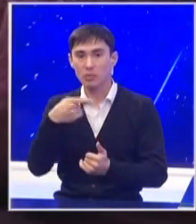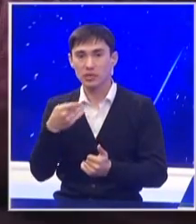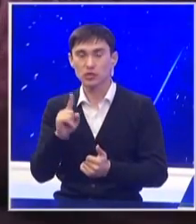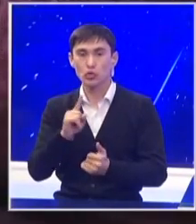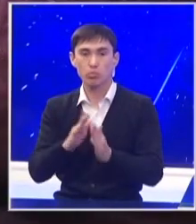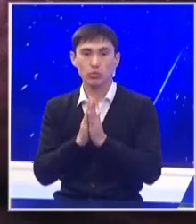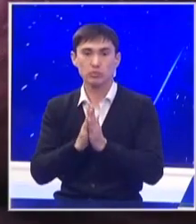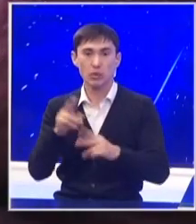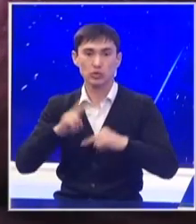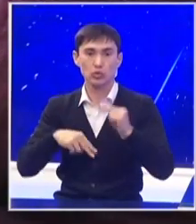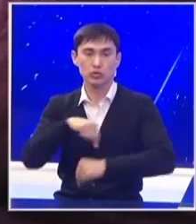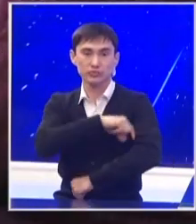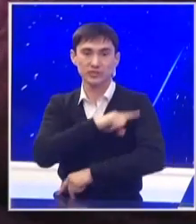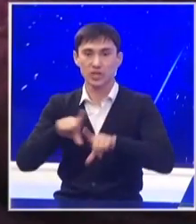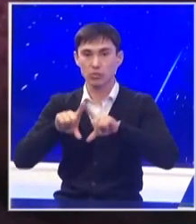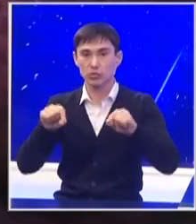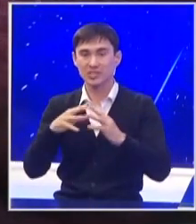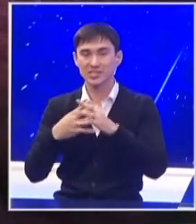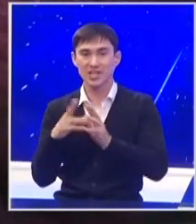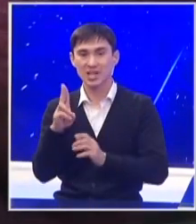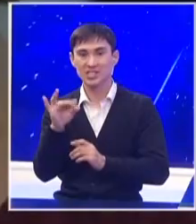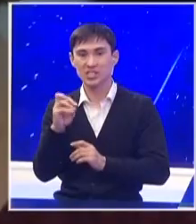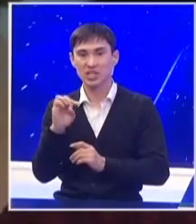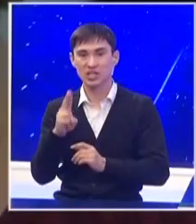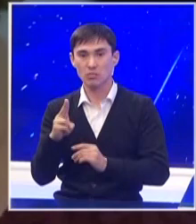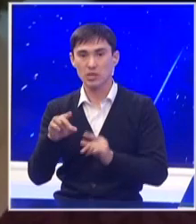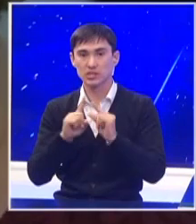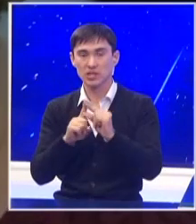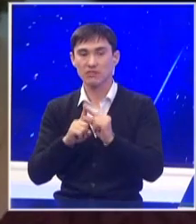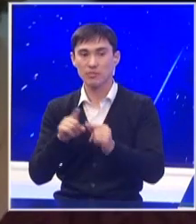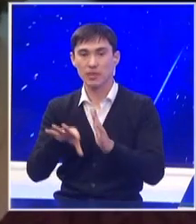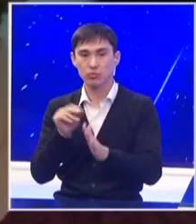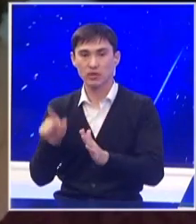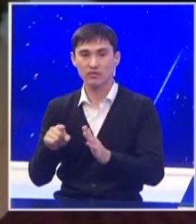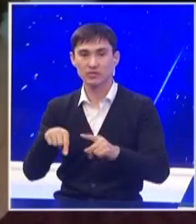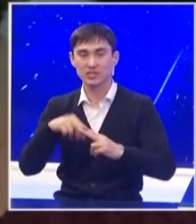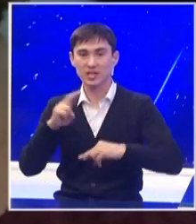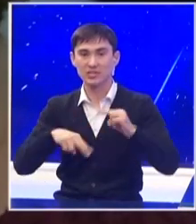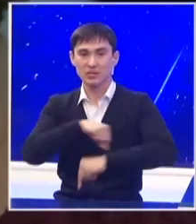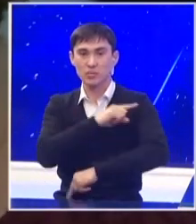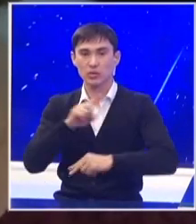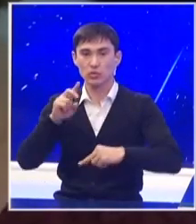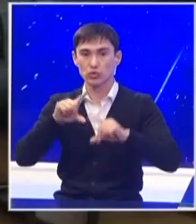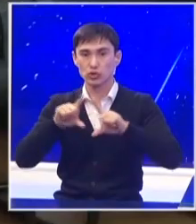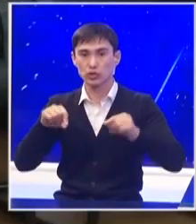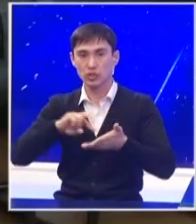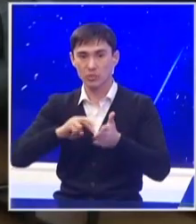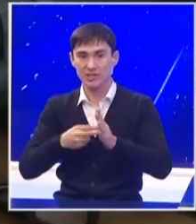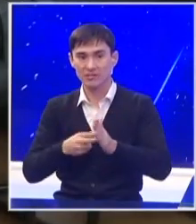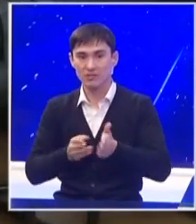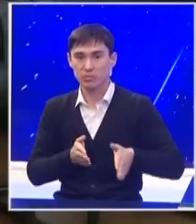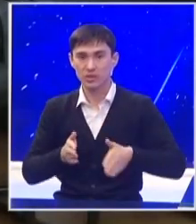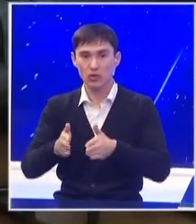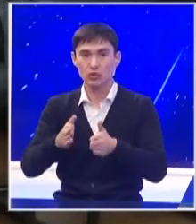обратилась с просьбой построить амбулаторию в селе Кызылшарык. По словам депутатов, строительство медучреждения уже запланировано в рамках программы